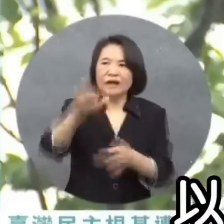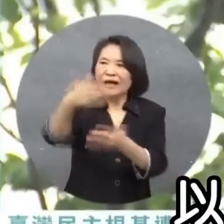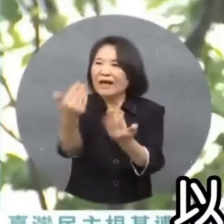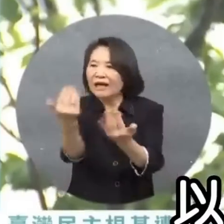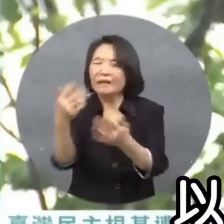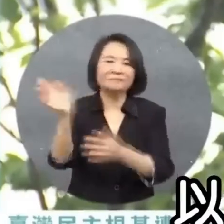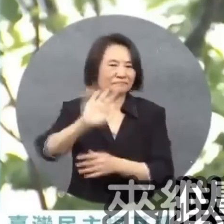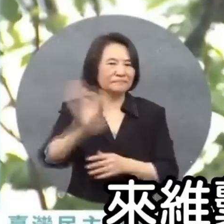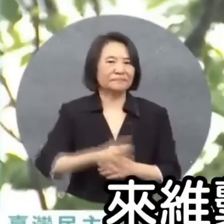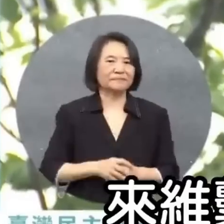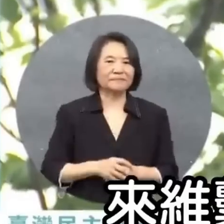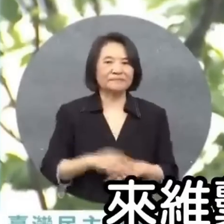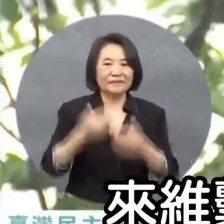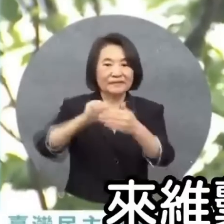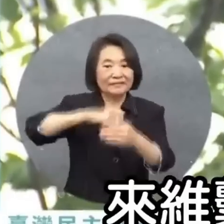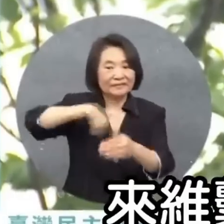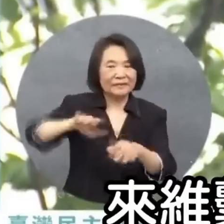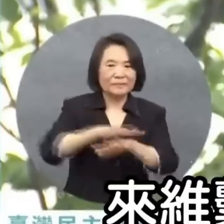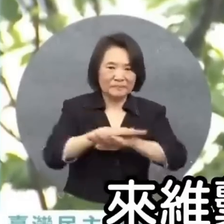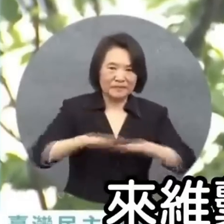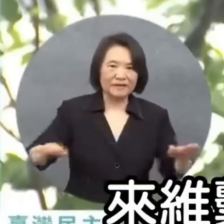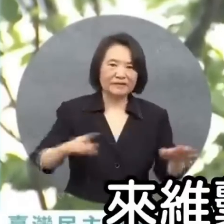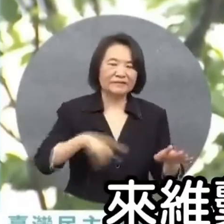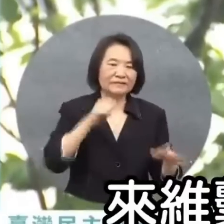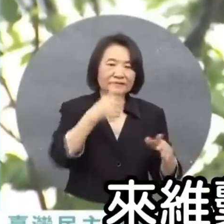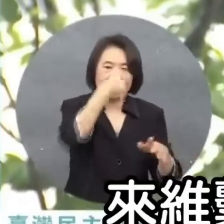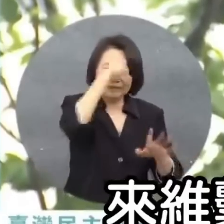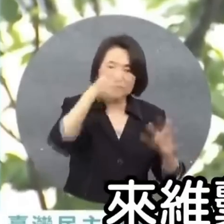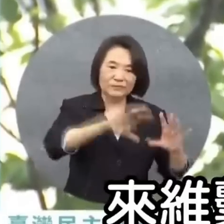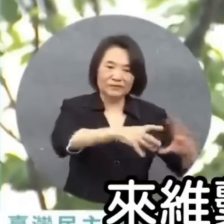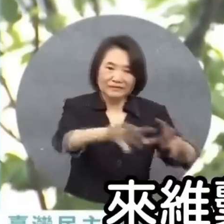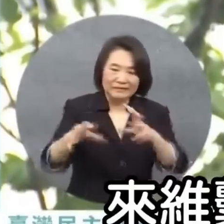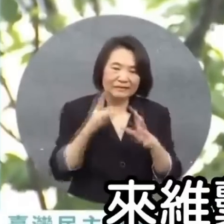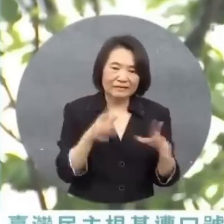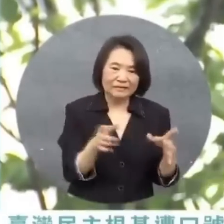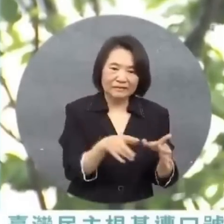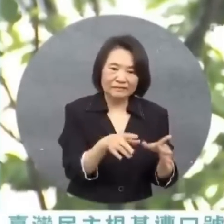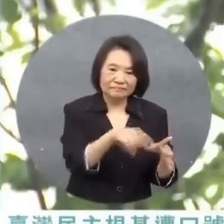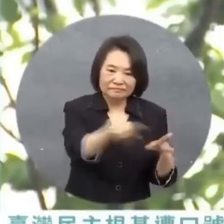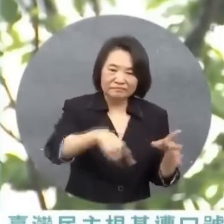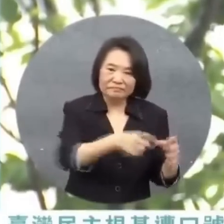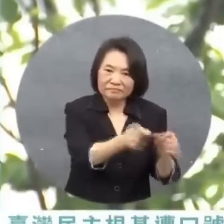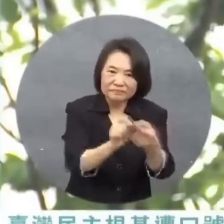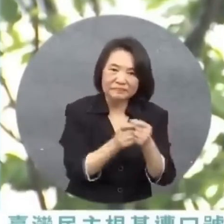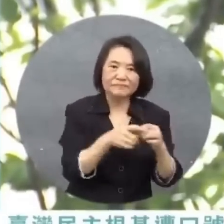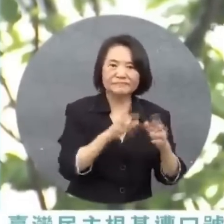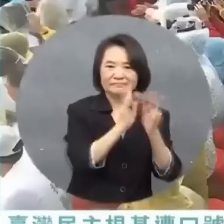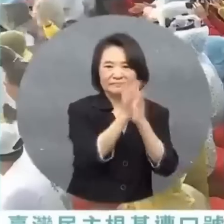两岸和平来维系印太地区的繁荣稳定。